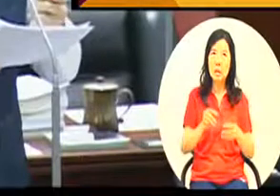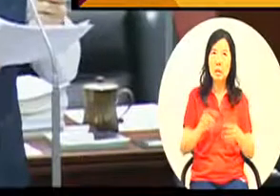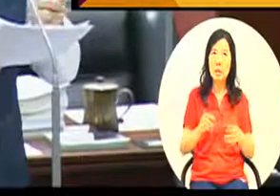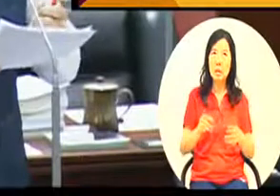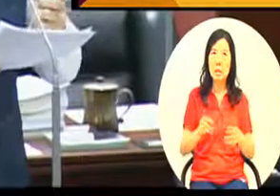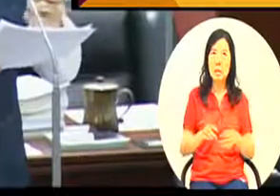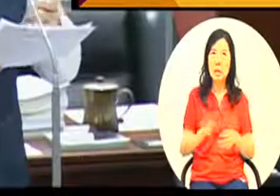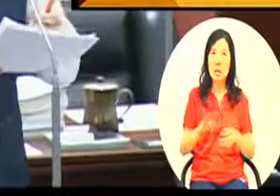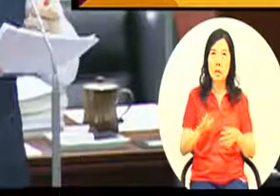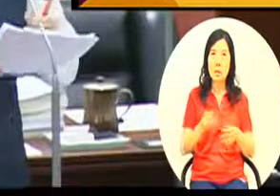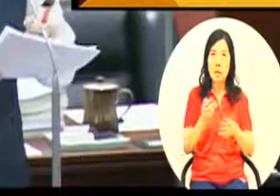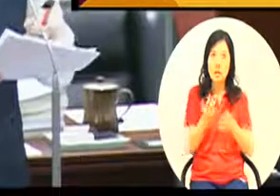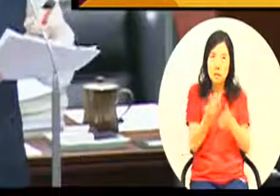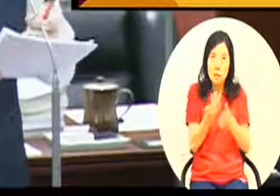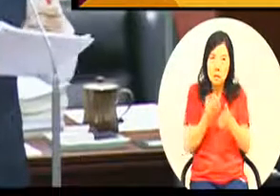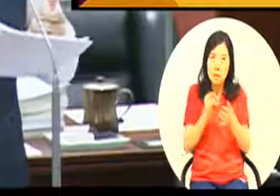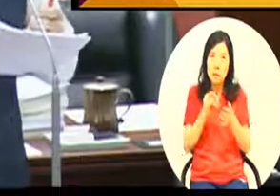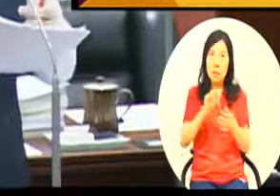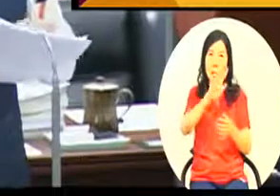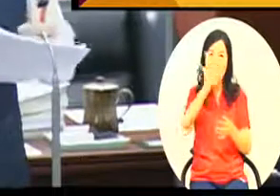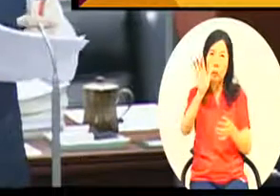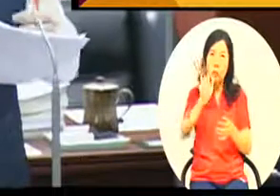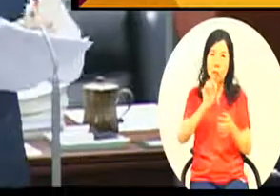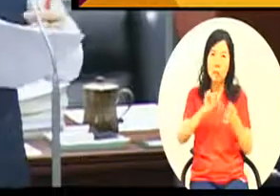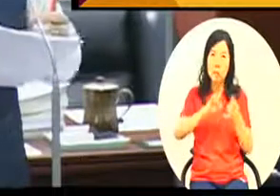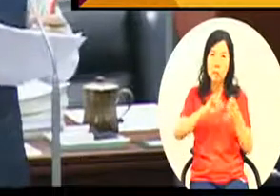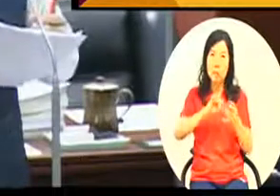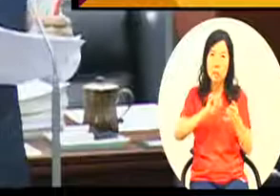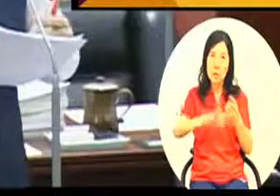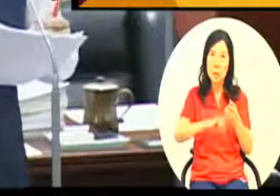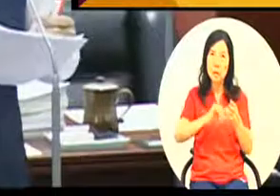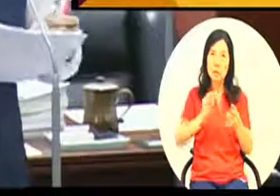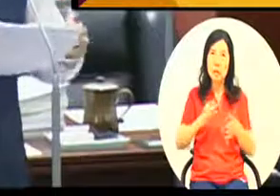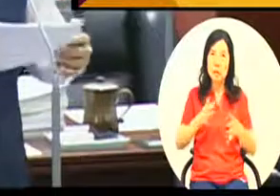可以前五天或前一天预约订车，那我轻度或其他